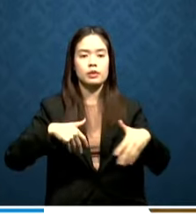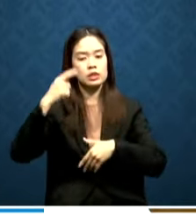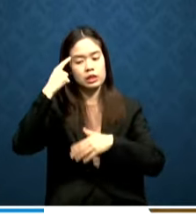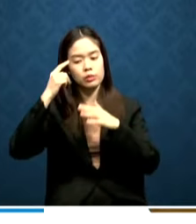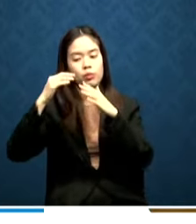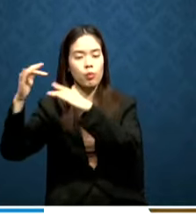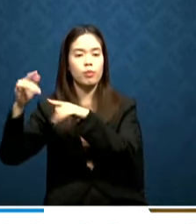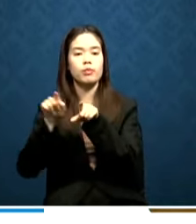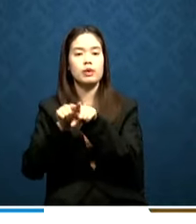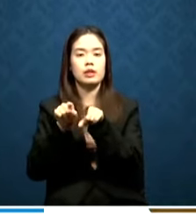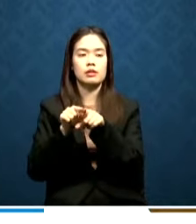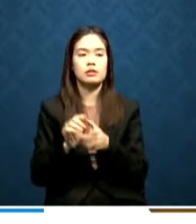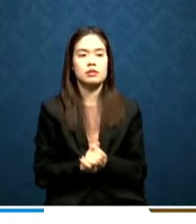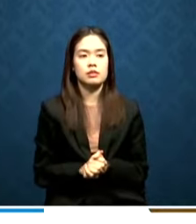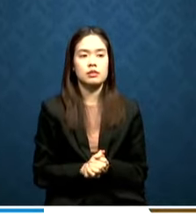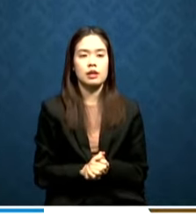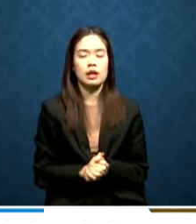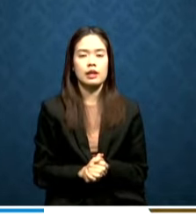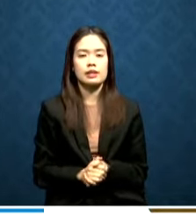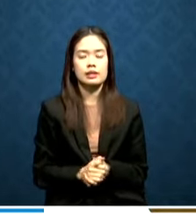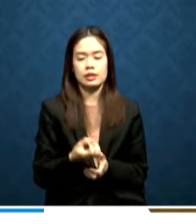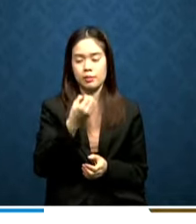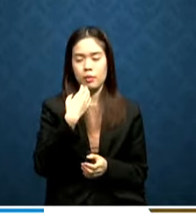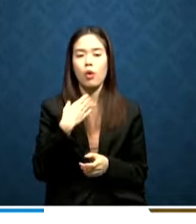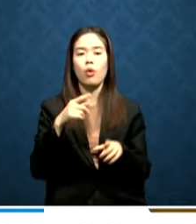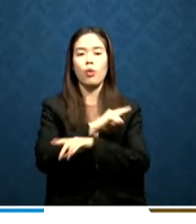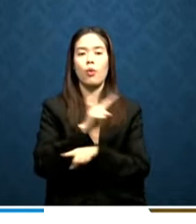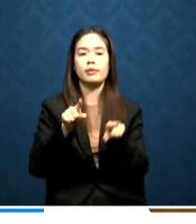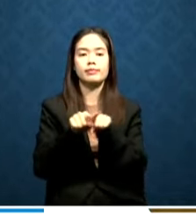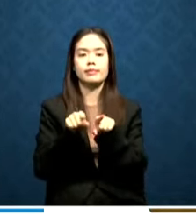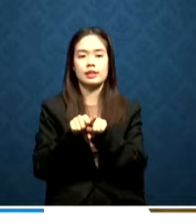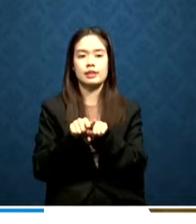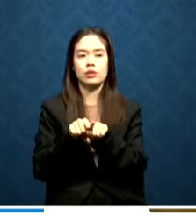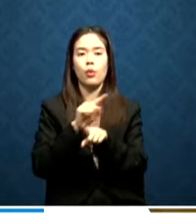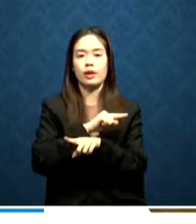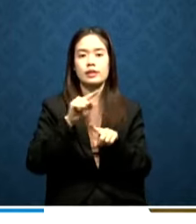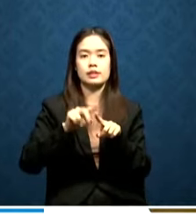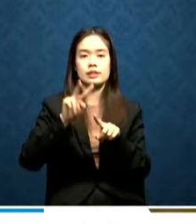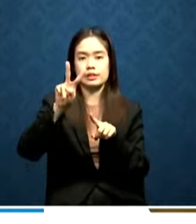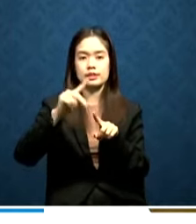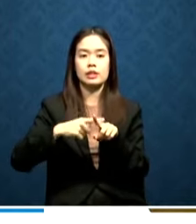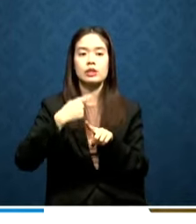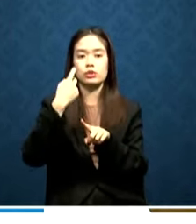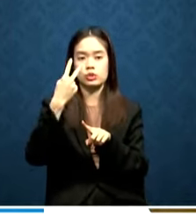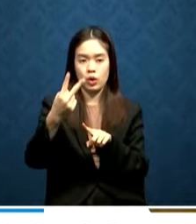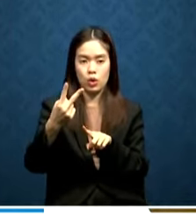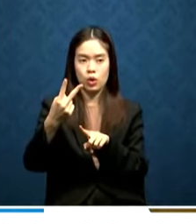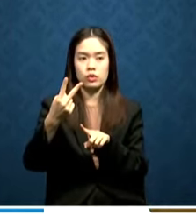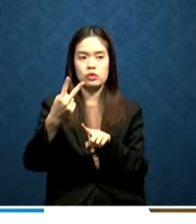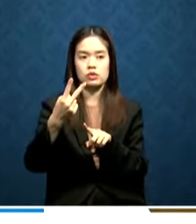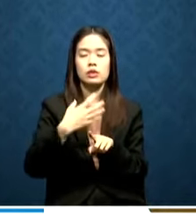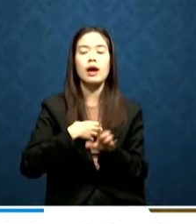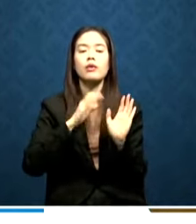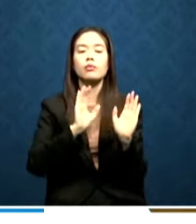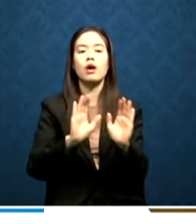ท่านประภาสก็มีเป็นวันเดียวกันผมได้ตอบไปแล้วนะครับวันที่2กุมภาพันธ์ก็ตรงกับที่เล็งไว้ก็ต้องฝากท่